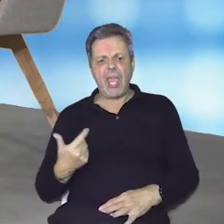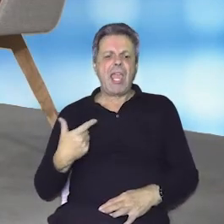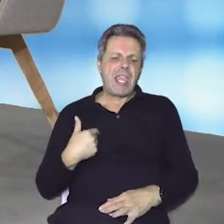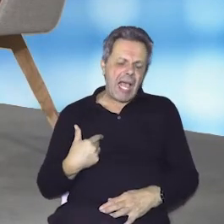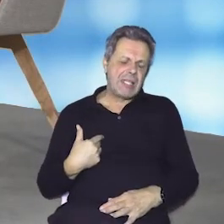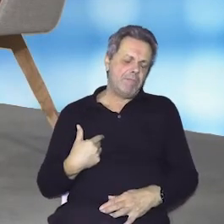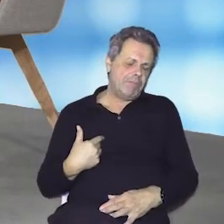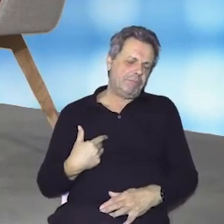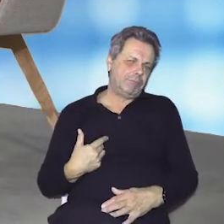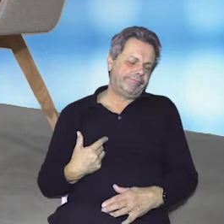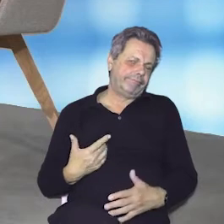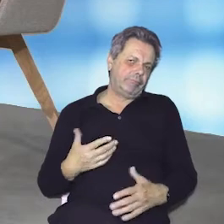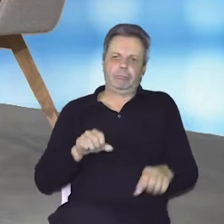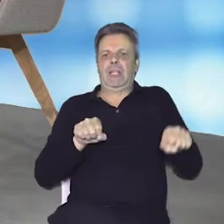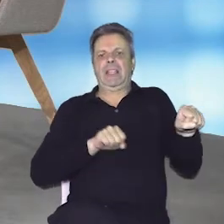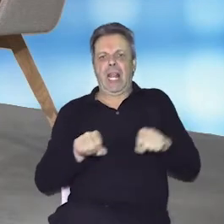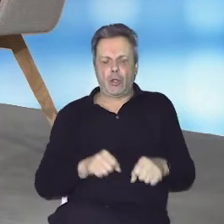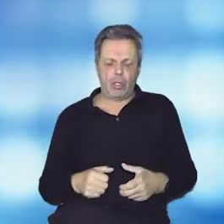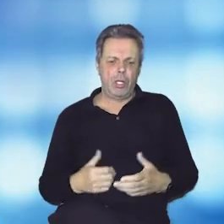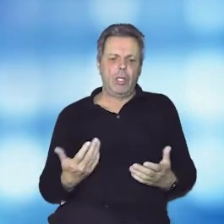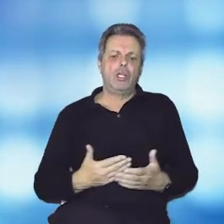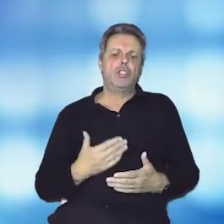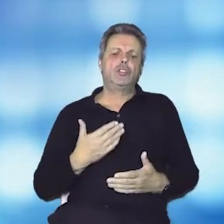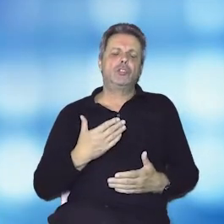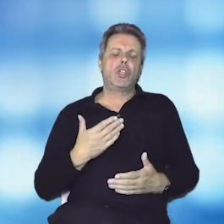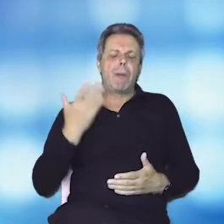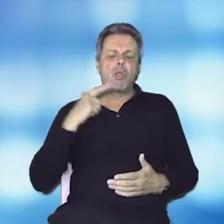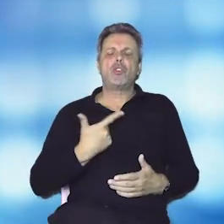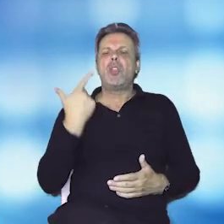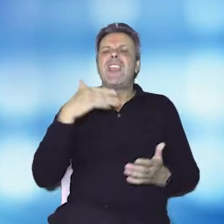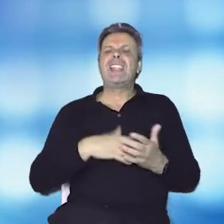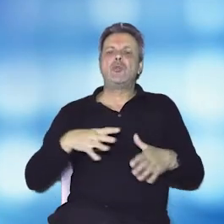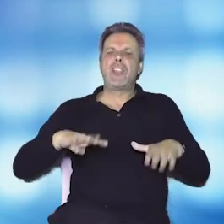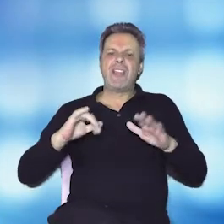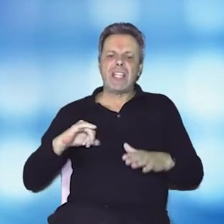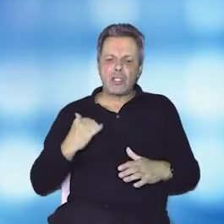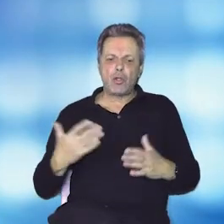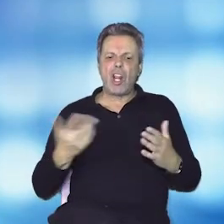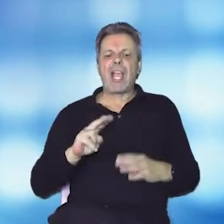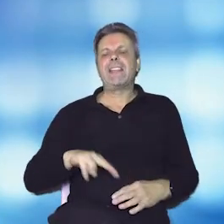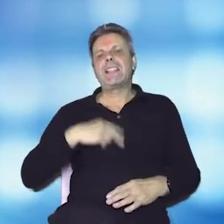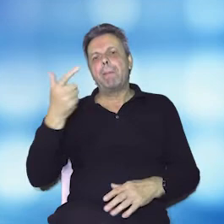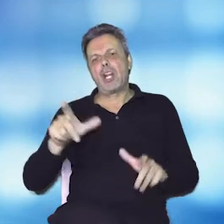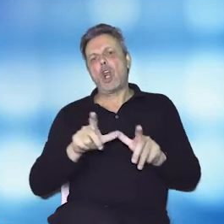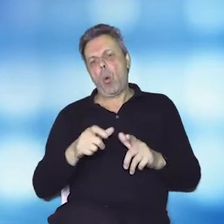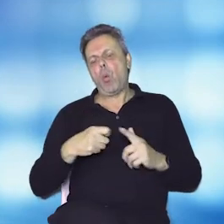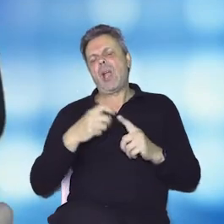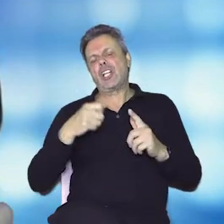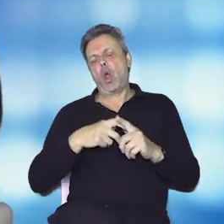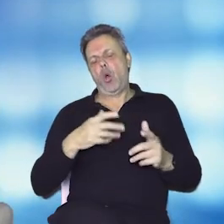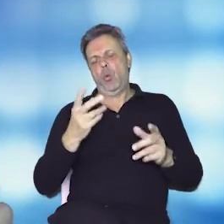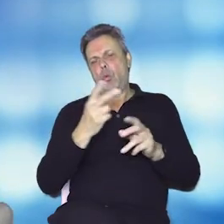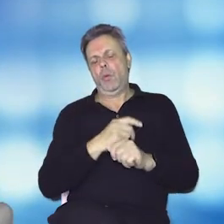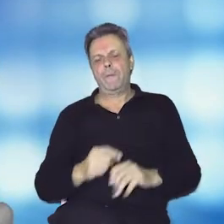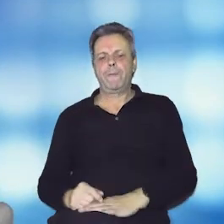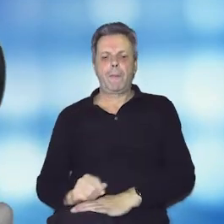postao ravnatelj. Što sam bio do 2019. kad sam prešao u nuklearnu elektranu. Rekli su oni bolje da